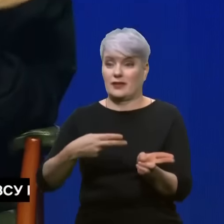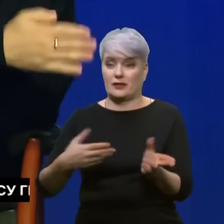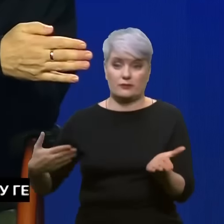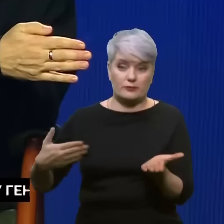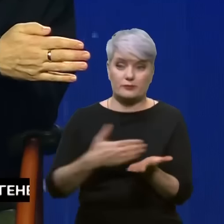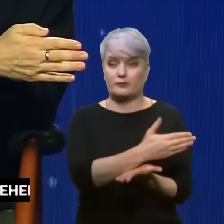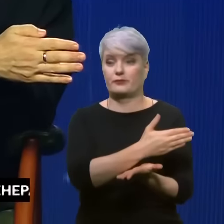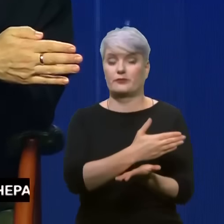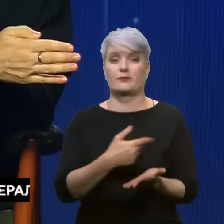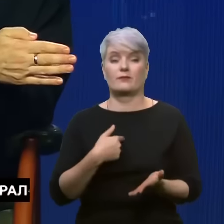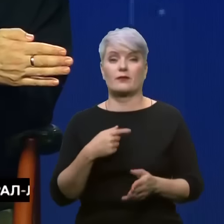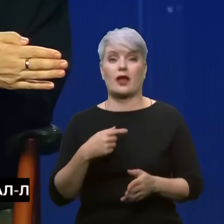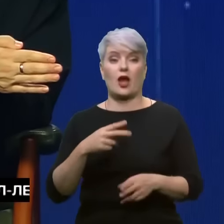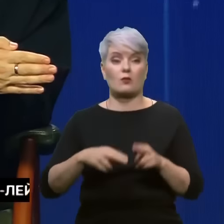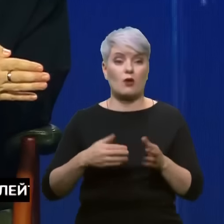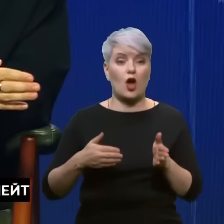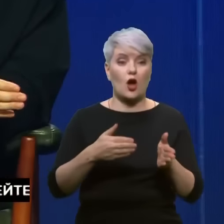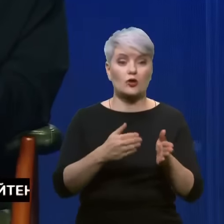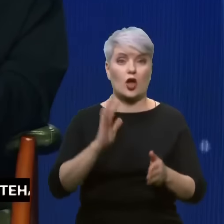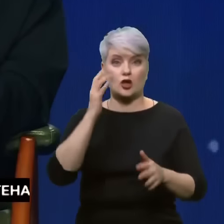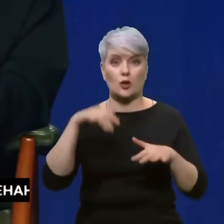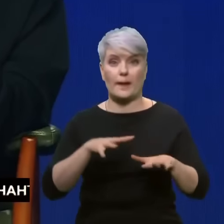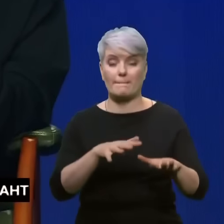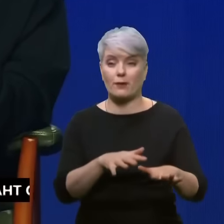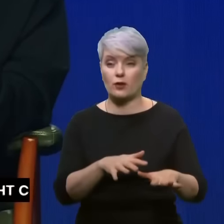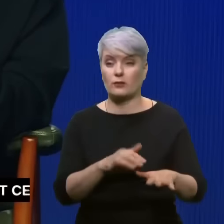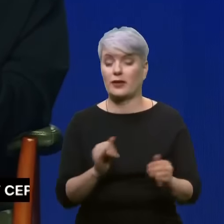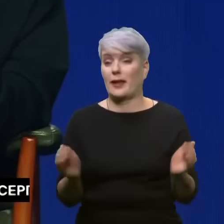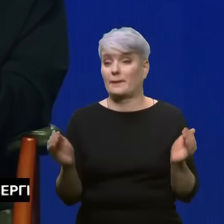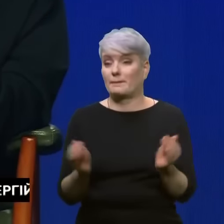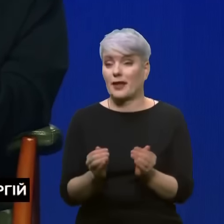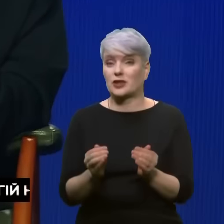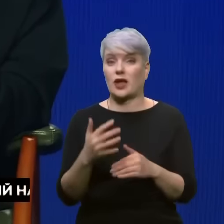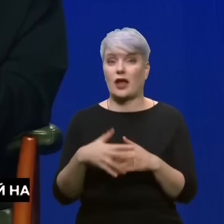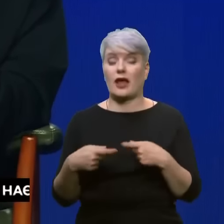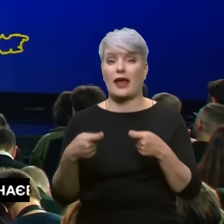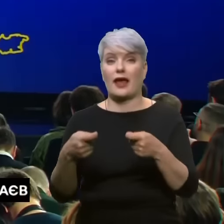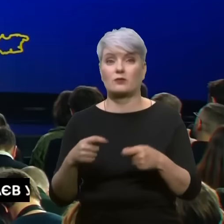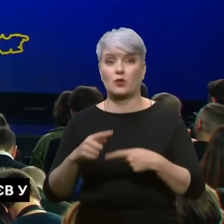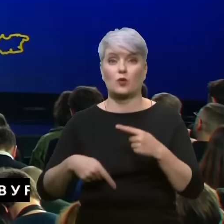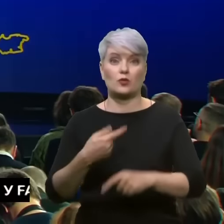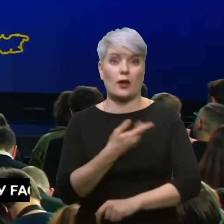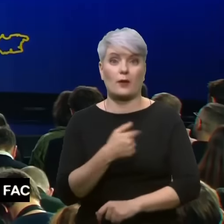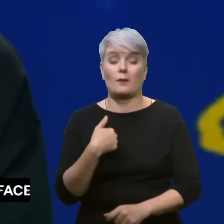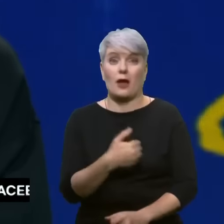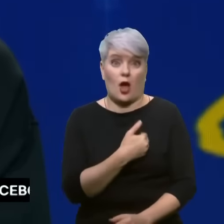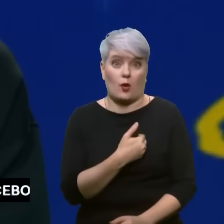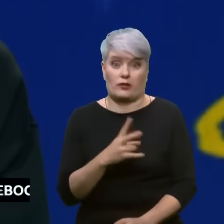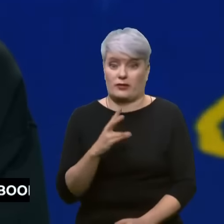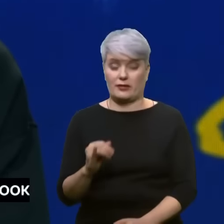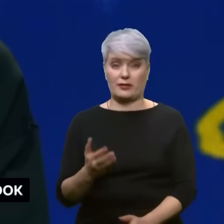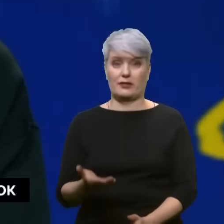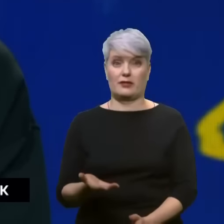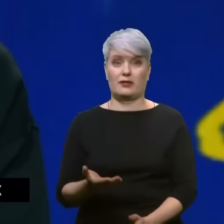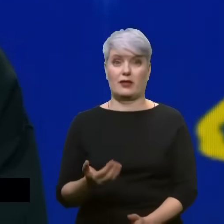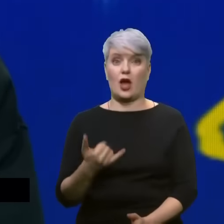залізнодорожній, ми побудували коридор Чорним морем і менше експорту через Польщу. Ми хотіли цього? Ні, ми не